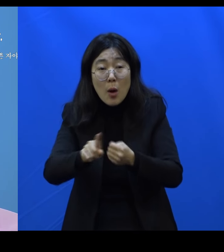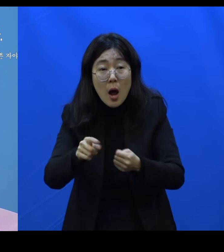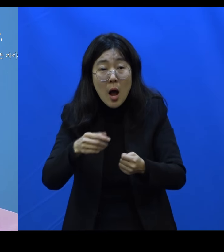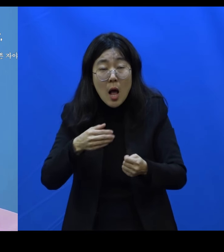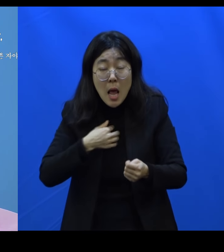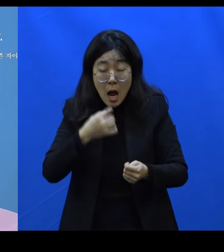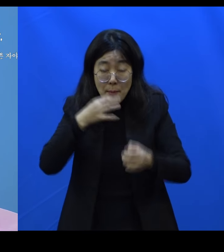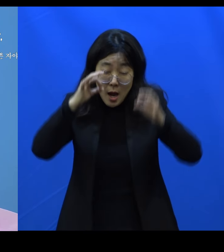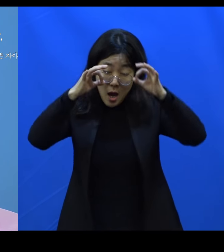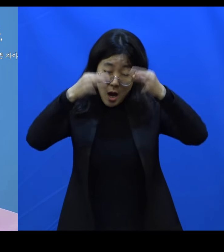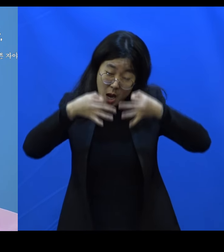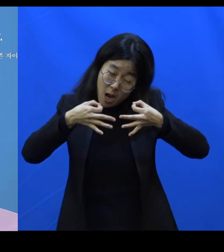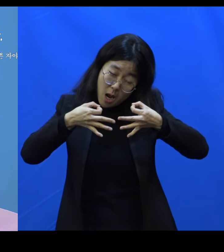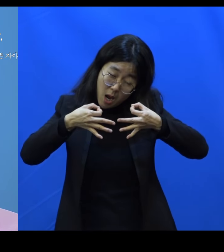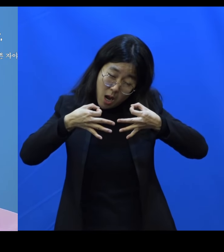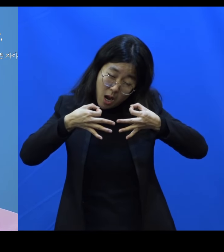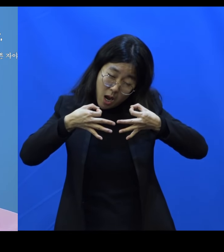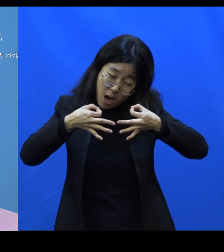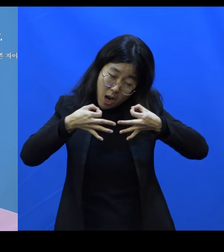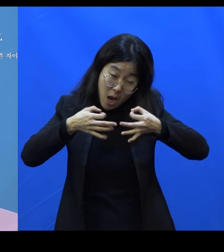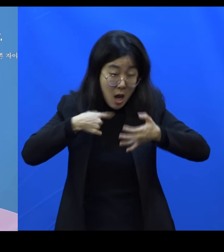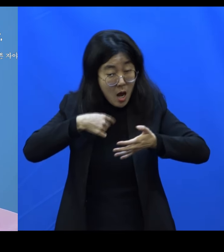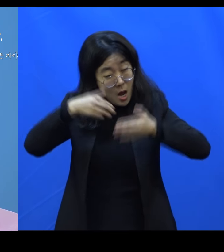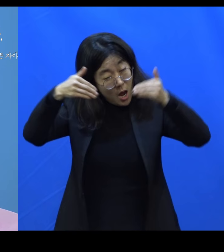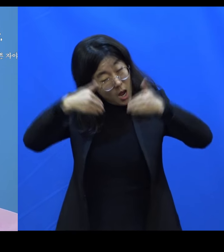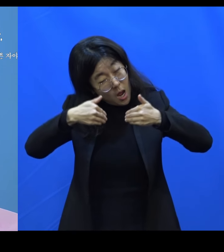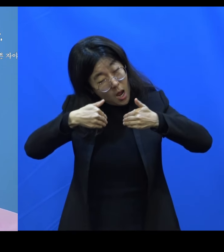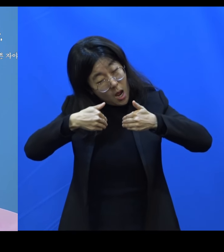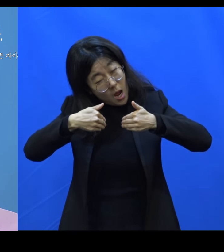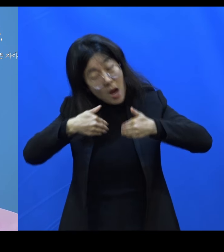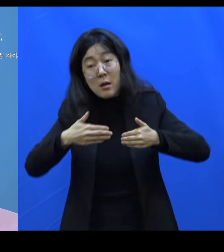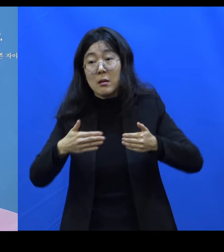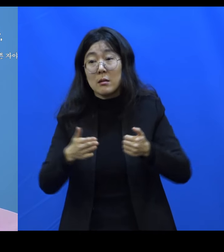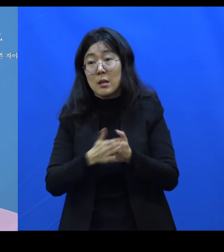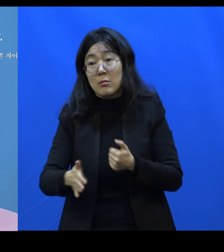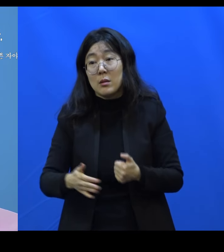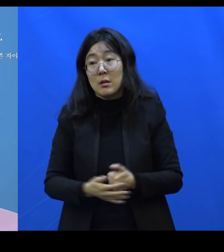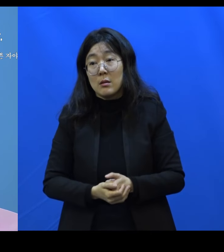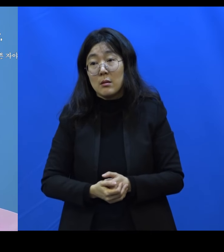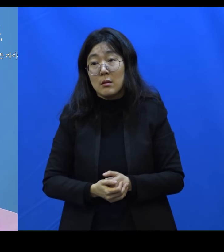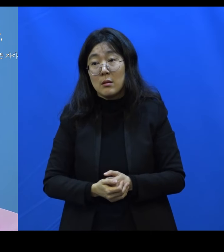함몰, 자기 몰두, 자기 응시, 자기